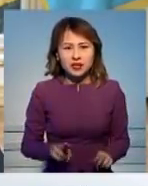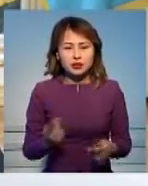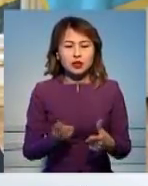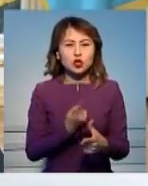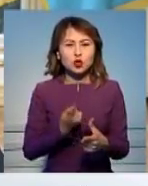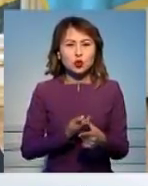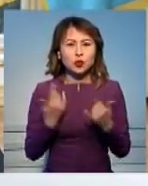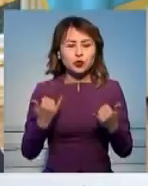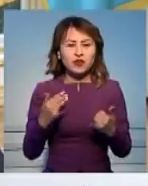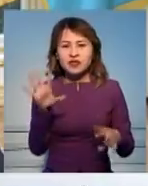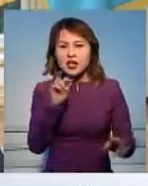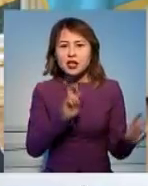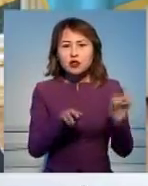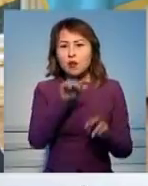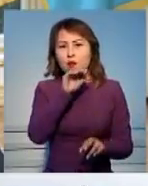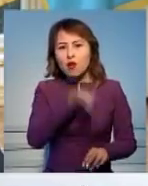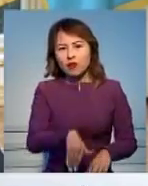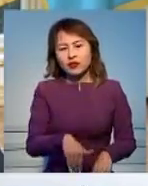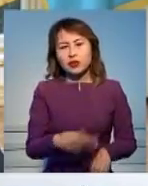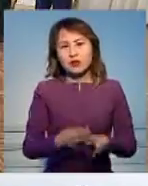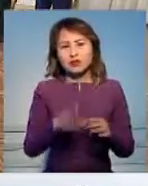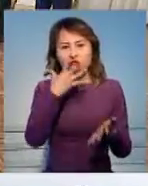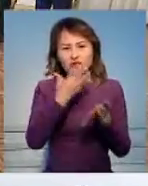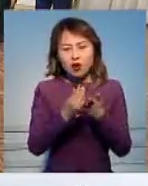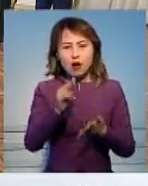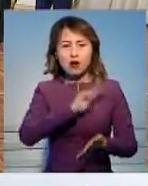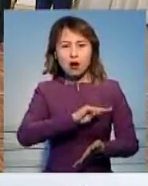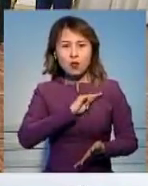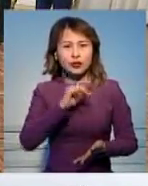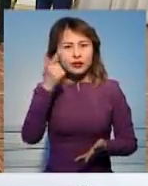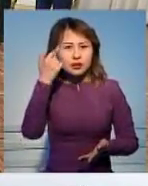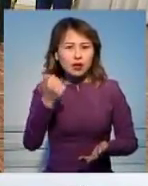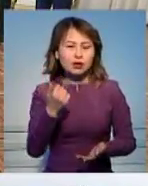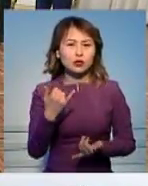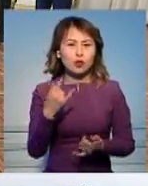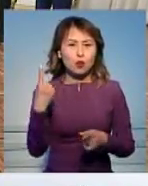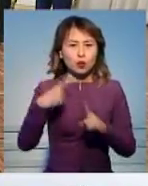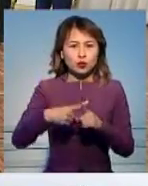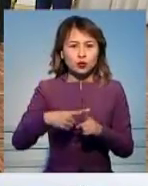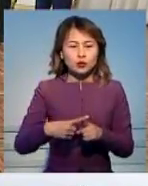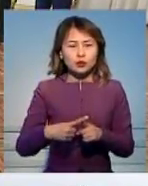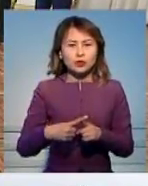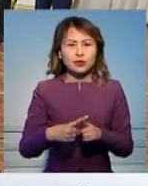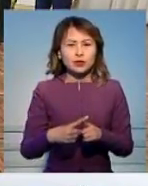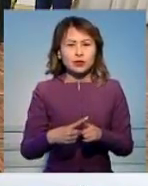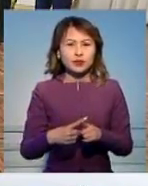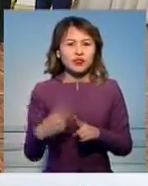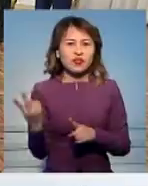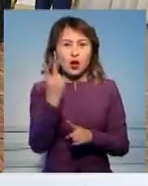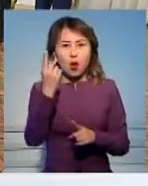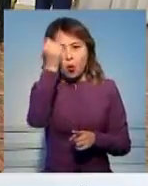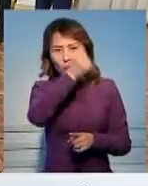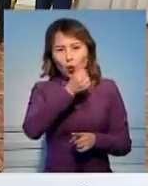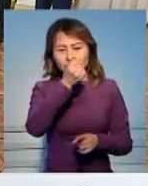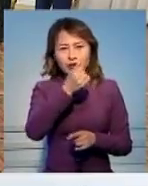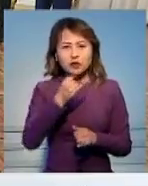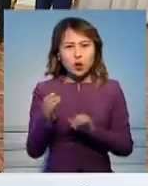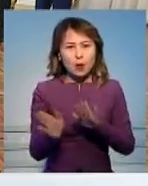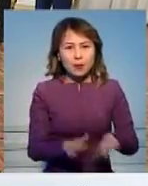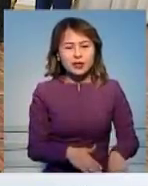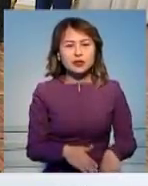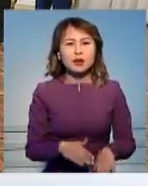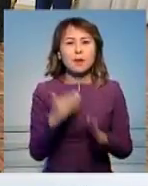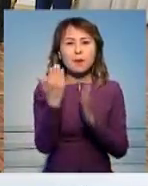все ищут профессионалов, умеющих свою работу. Плюс то, что мы второй год уже осуществляем